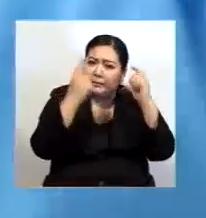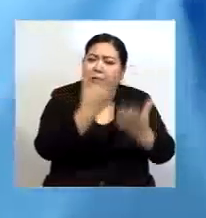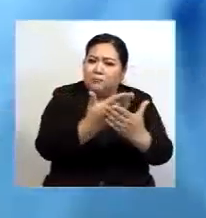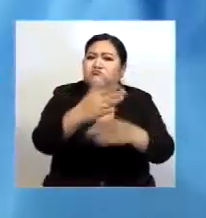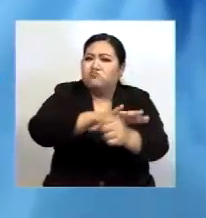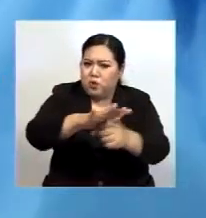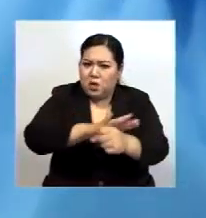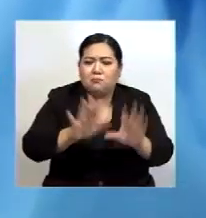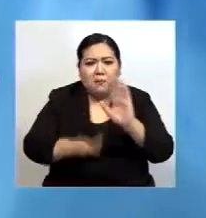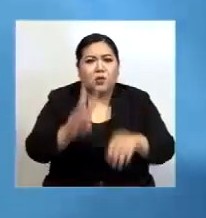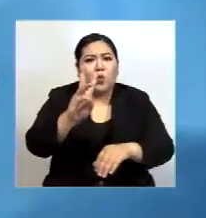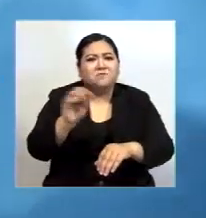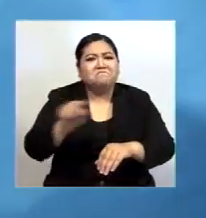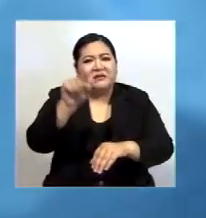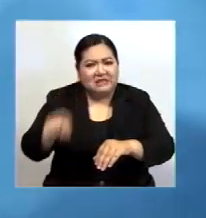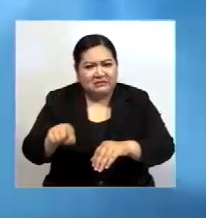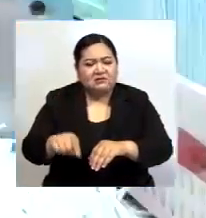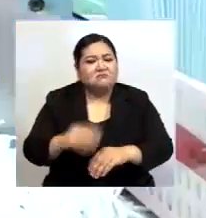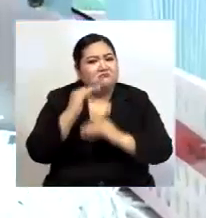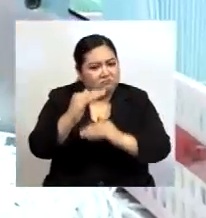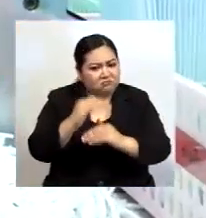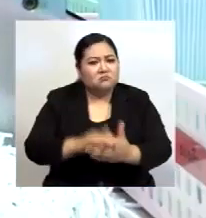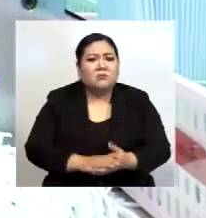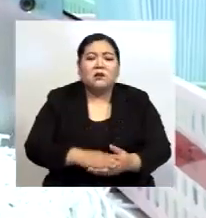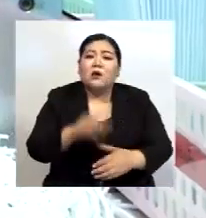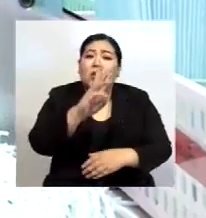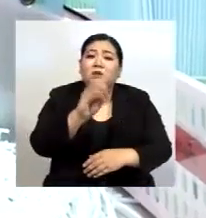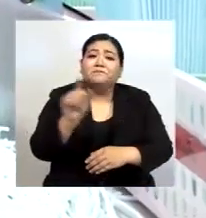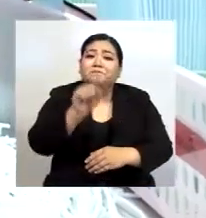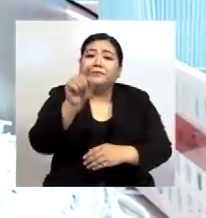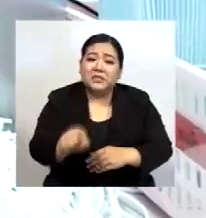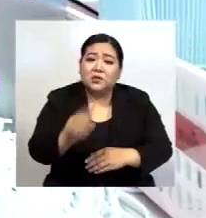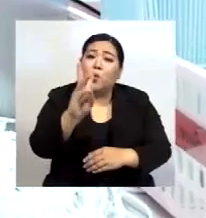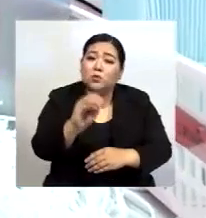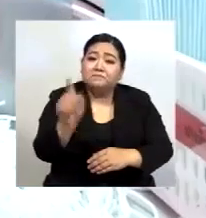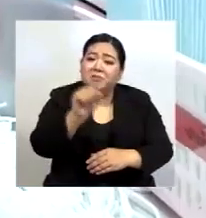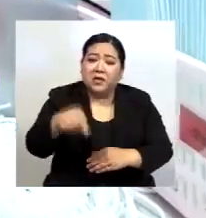ส่วนนะครับส่วนแรกก็คือหน้ากากอนามัยที่มีสีเขียวซึ่งมีอยู่ไม่มากนัดและหน้ากากทางเลือกที่จะมีรูปทรงแตกต่างกันไปสำหรับหน้ากากทางเลือกนี้ก็รอมีความเห็นว่าราคาขายปลีกก็ไม่ควรที่จะเกินไปกว่าร้อยละ60ของต้นทุนนำเข้าซึ่งร้อยละ 60